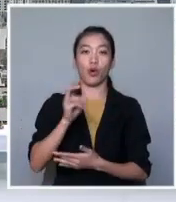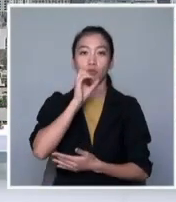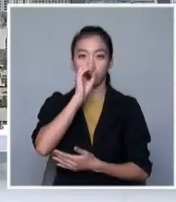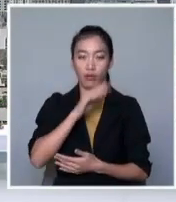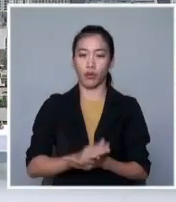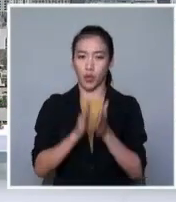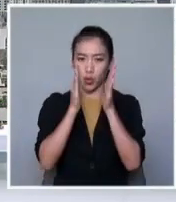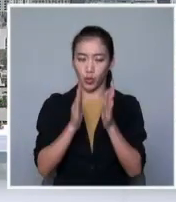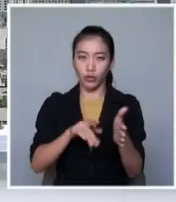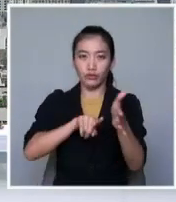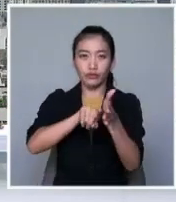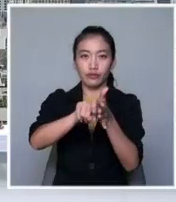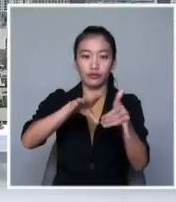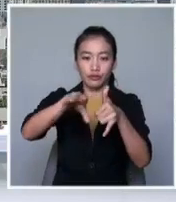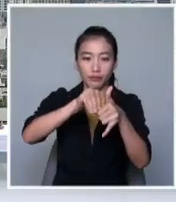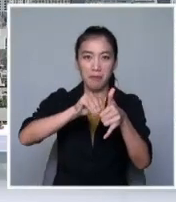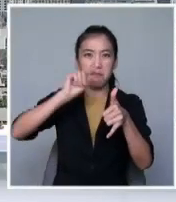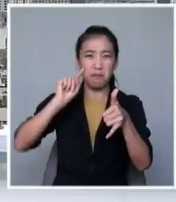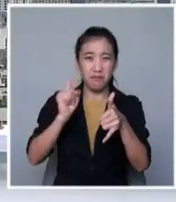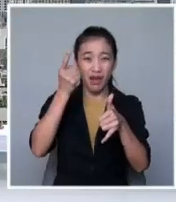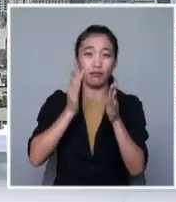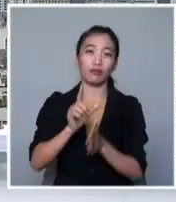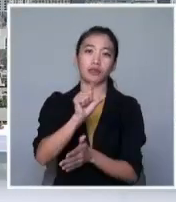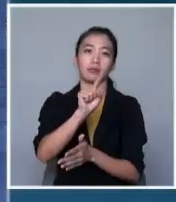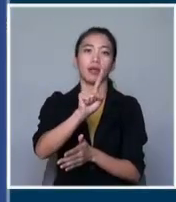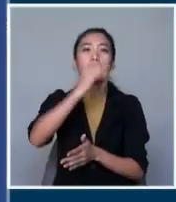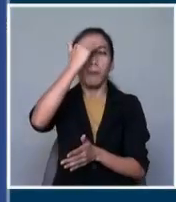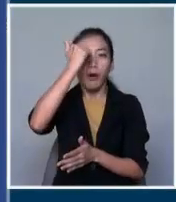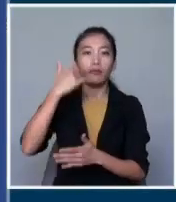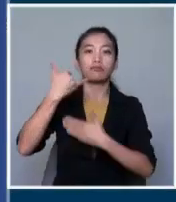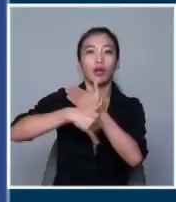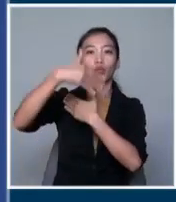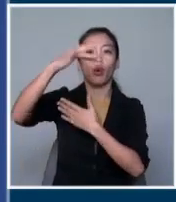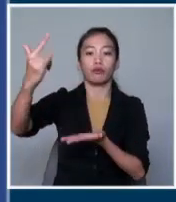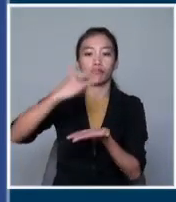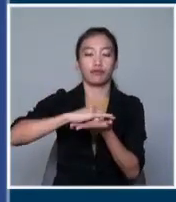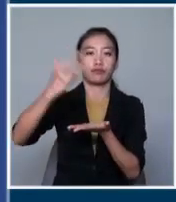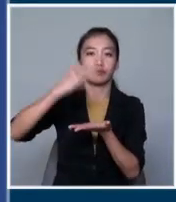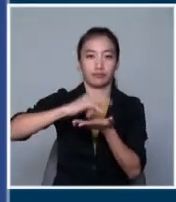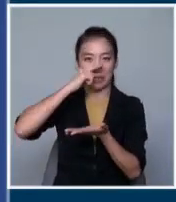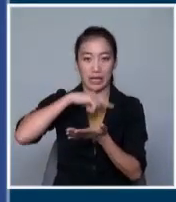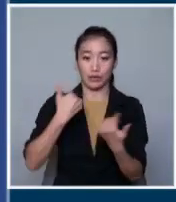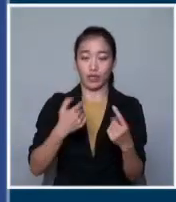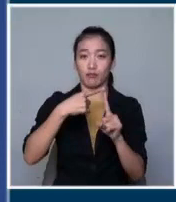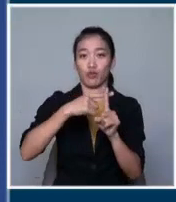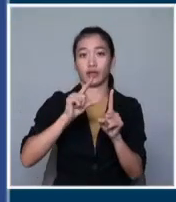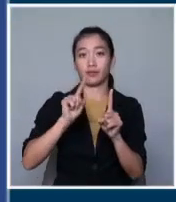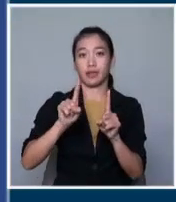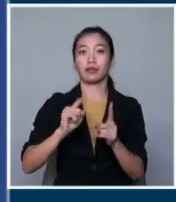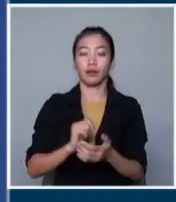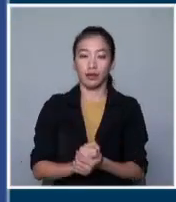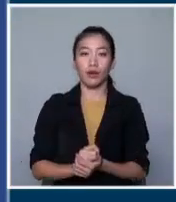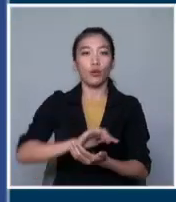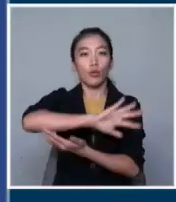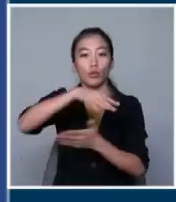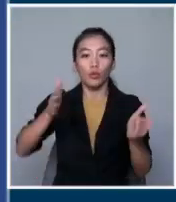ใหม่21คนด้วยกันนะครับทั้งหมดนี้เดินทางกลับมาจากต่างประเทศครับบวกเพิ่มขึ้นมา 21ในวันนี้นะครับทำให้ยอดผู้ป่วย